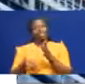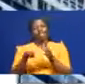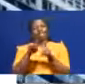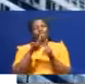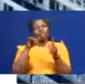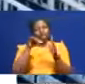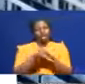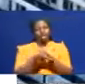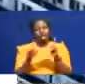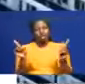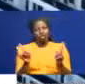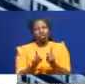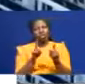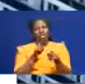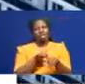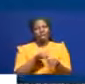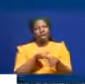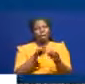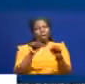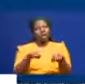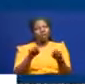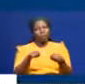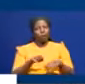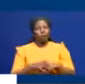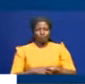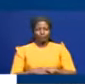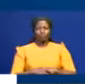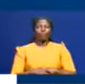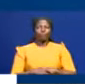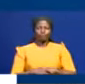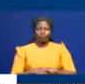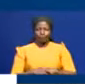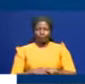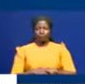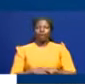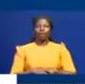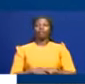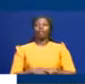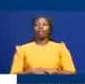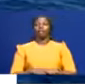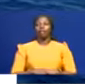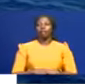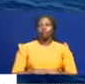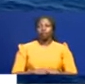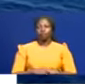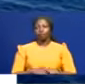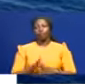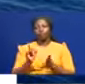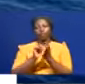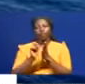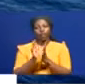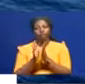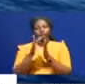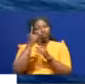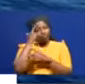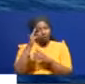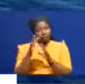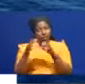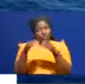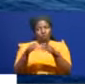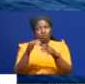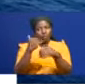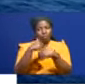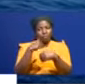muda mfupi iwezekanavyo. Kwa mujibu wa katibu mkuu wa jumuiya ya watengeneza meli ya